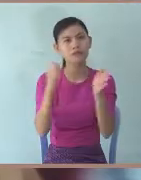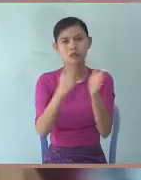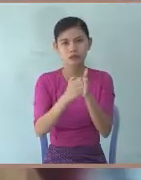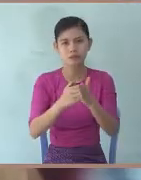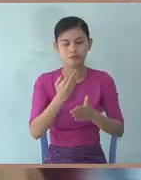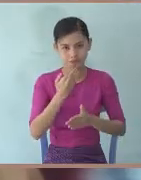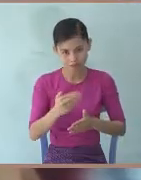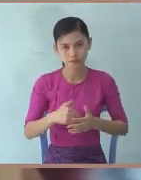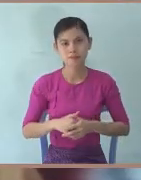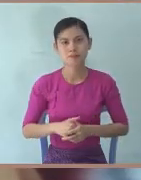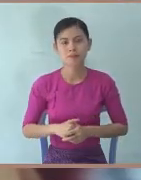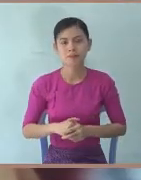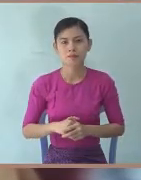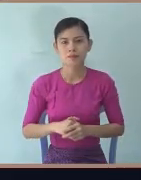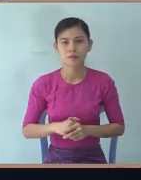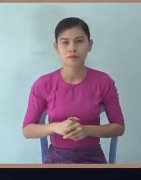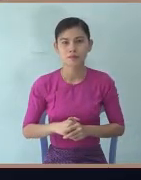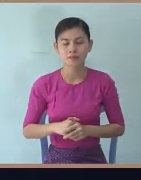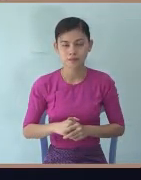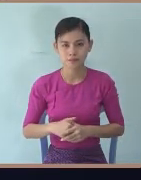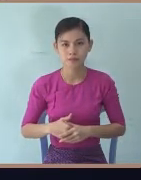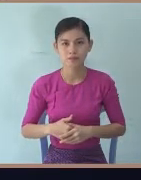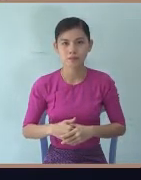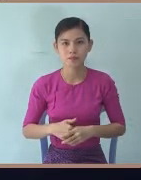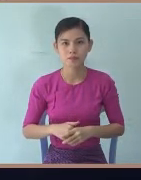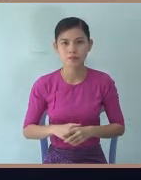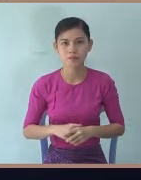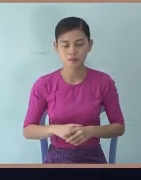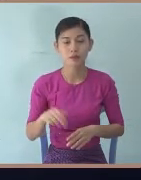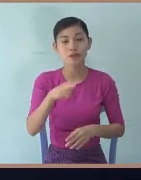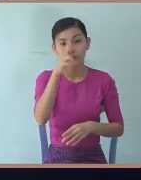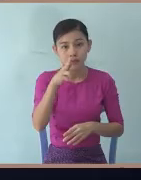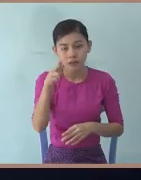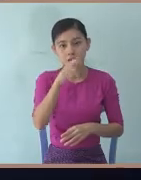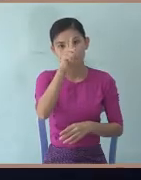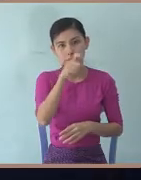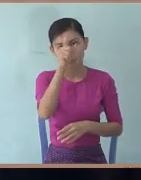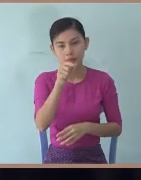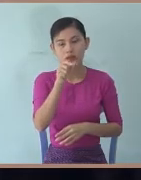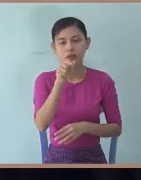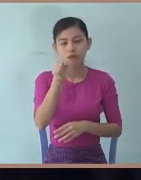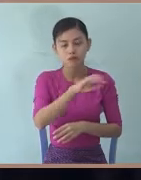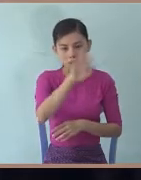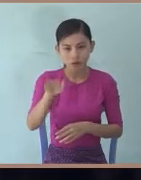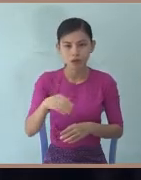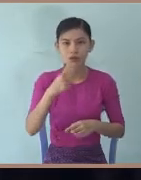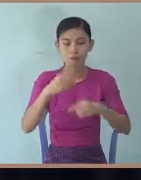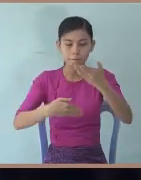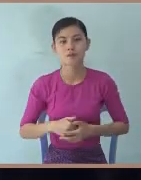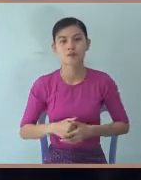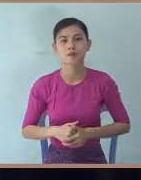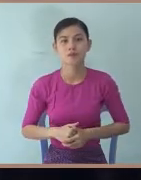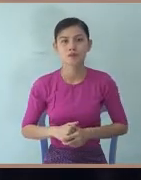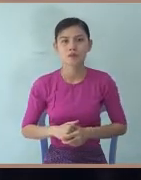များကြီးလည်းမဖြေချနိုင်ပါဘူးကျေးဇူးတင်ပါတယ ်ဟုတ်ကဲ့ပါဆရာကျေးဇူးတင်ပါတယ်ရှင့်ဟုတ်ကဲ့ပါ Aku dah video ni, bebo video bebo